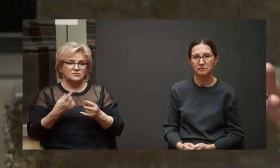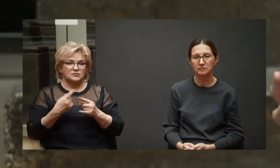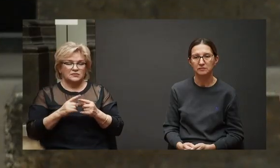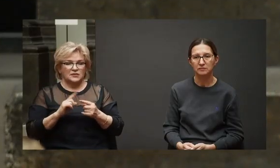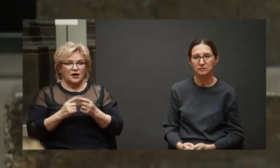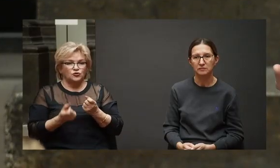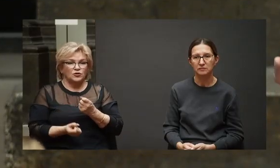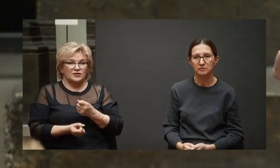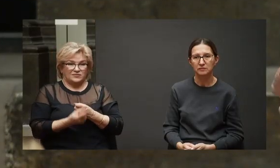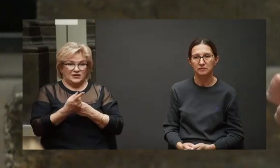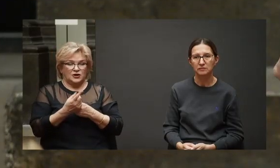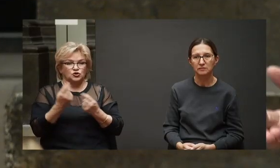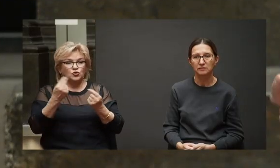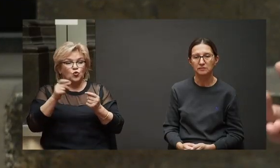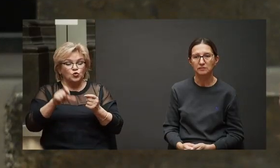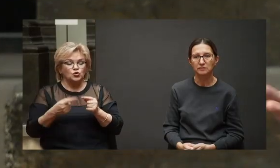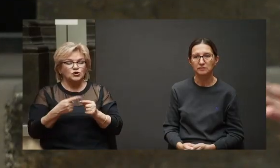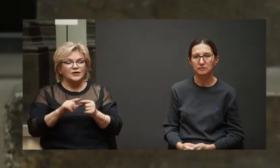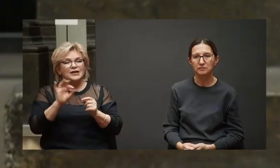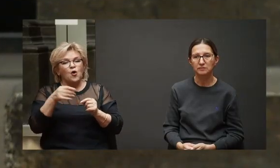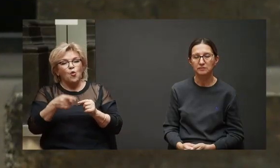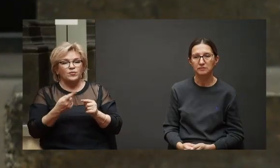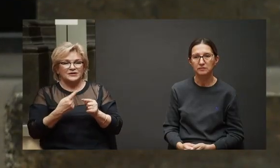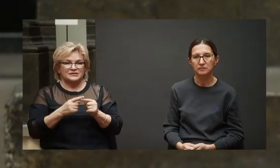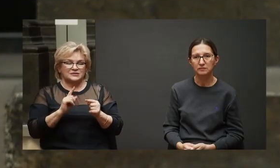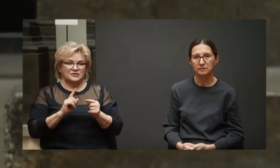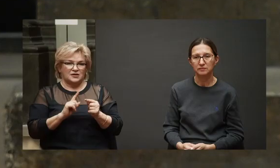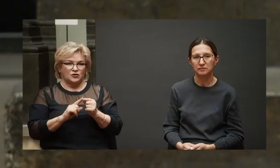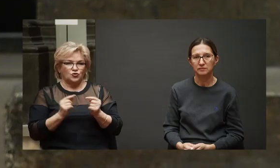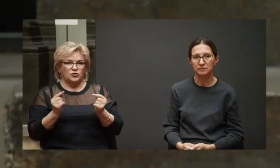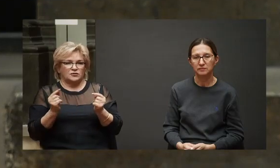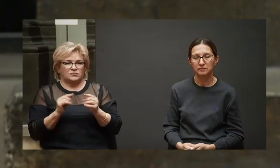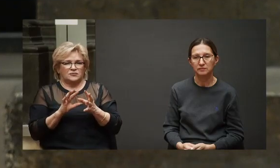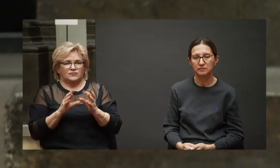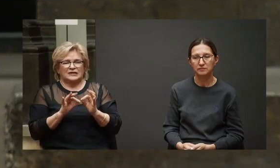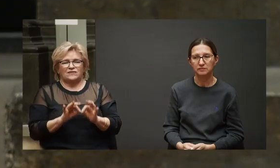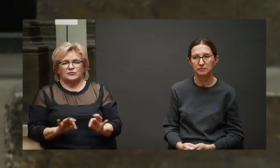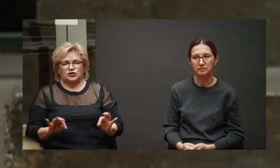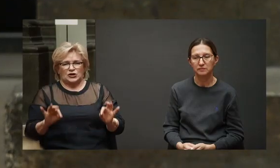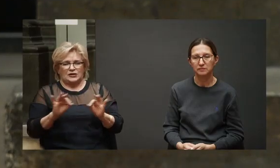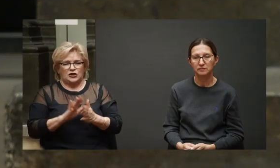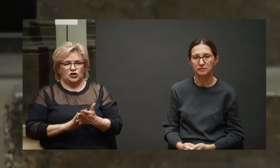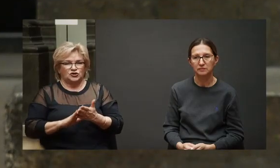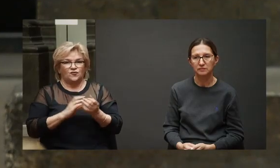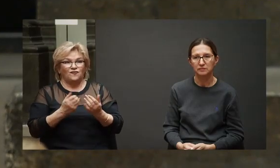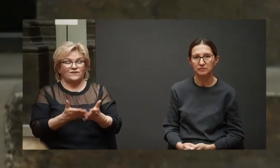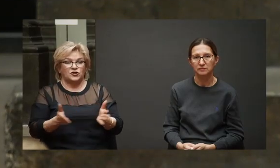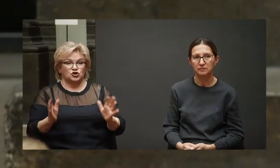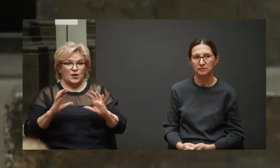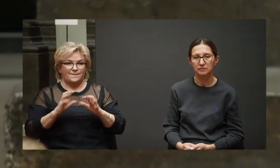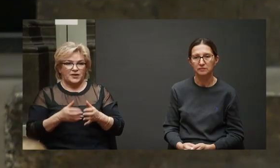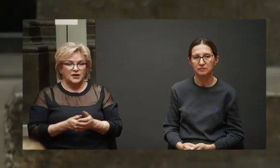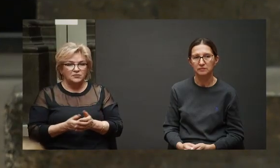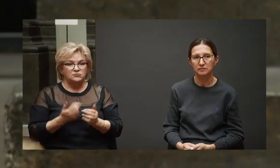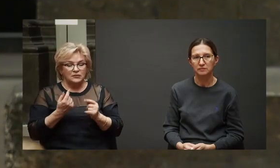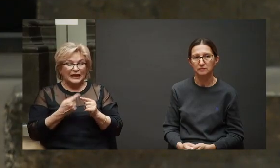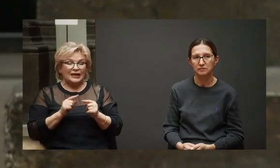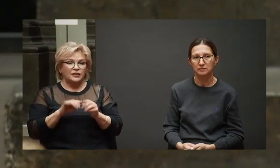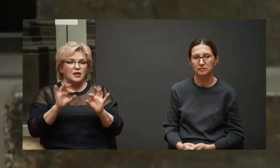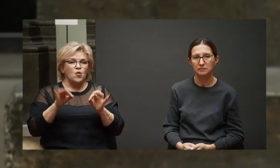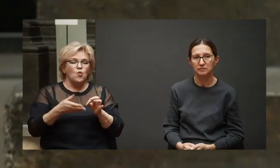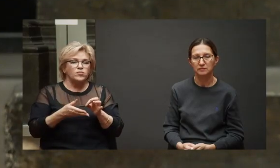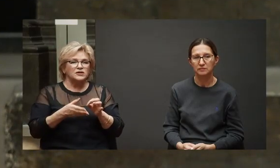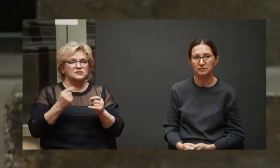который рожден художником, это образ, который не соответствует вообще ничему во внешнем мире. Да, это